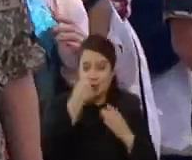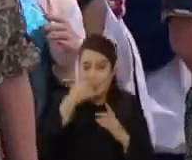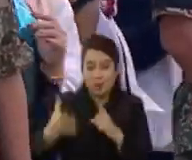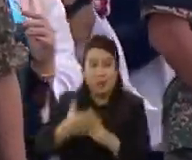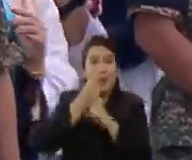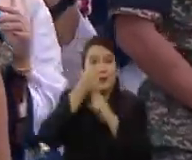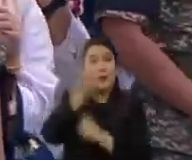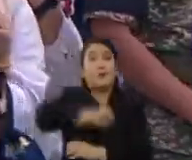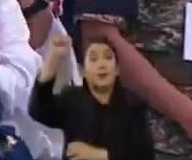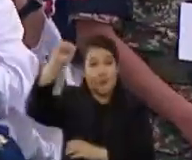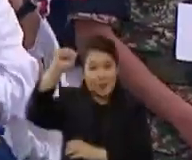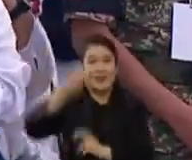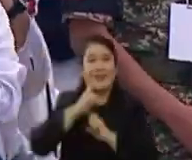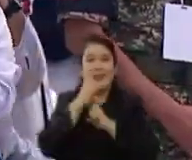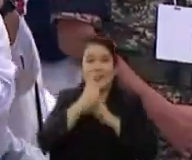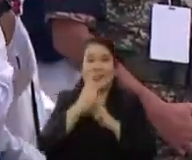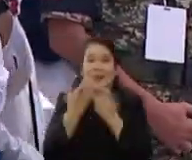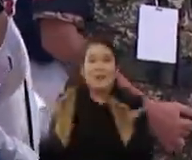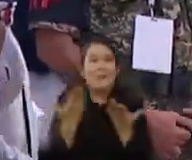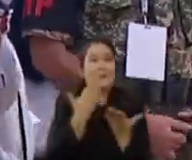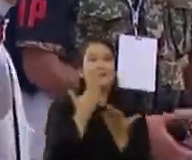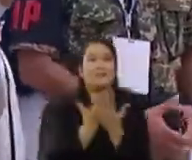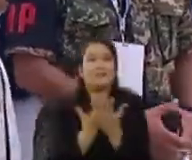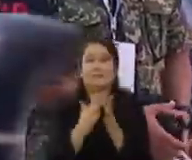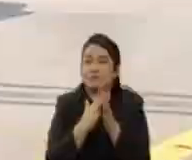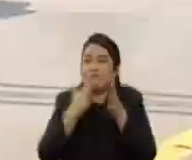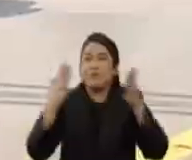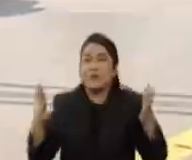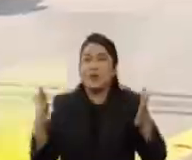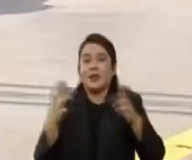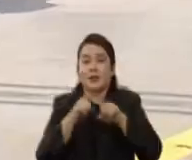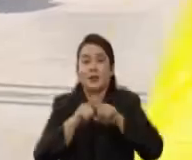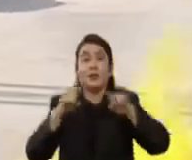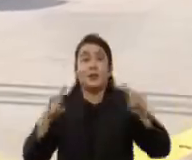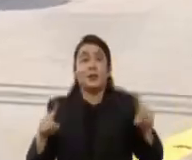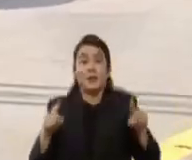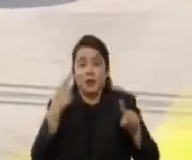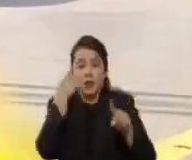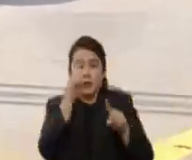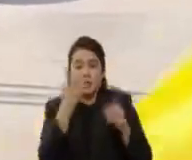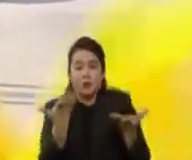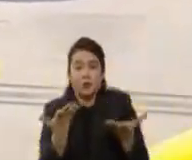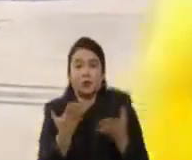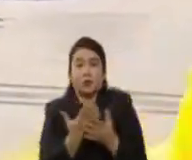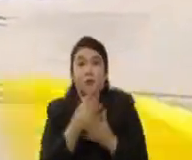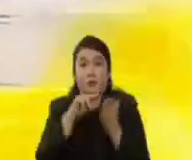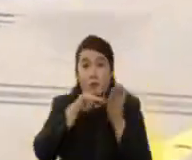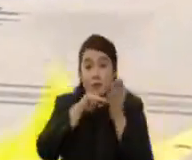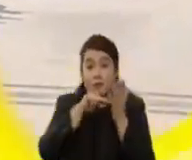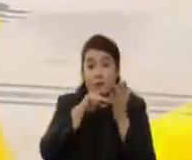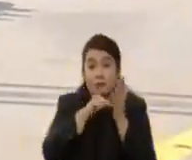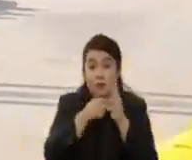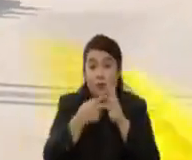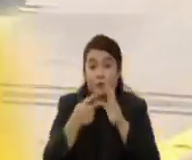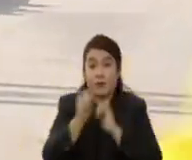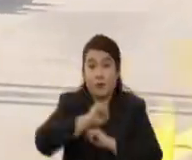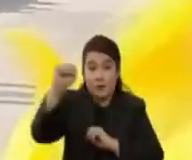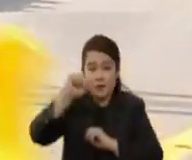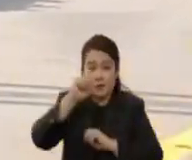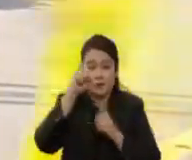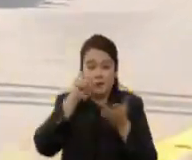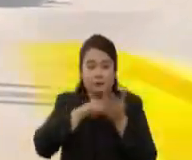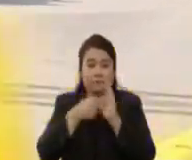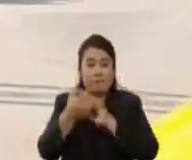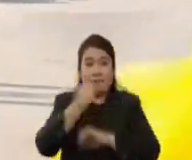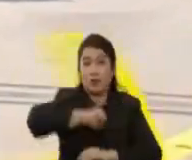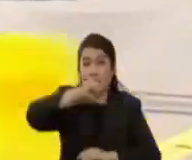kemerdekaan merupakan hadiah ternilai untuk perjuangan warganya. Namun, mengisi kemerdekaan adalah perjuangan yang harus diteruskan